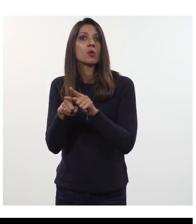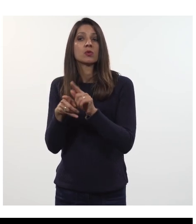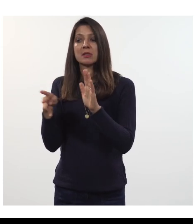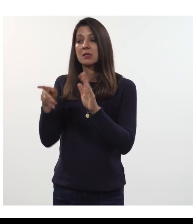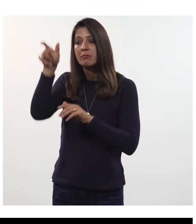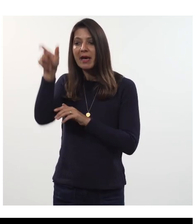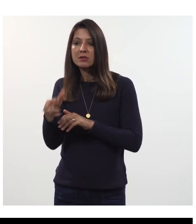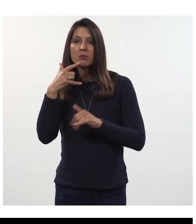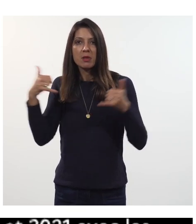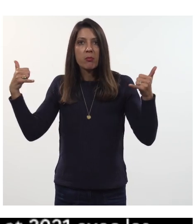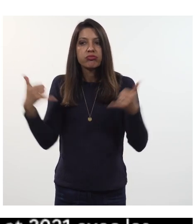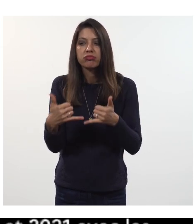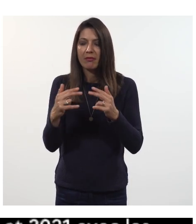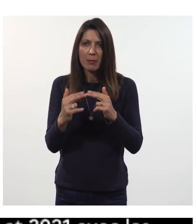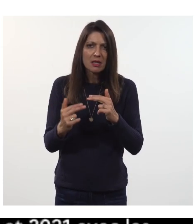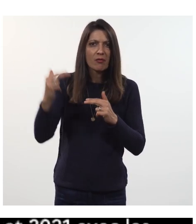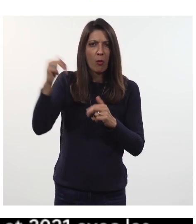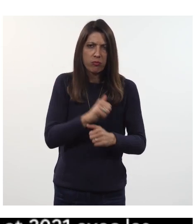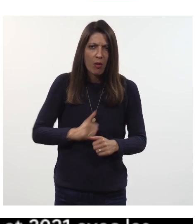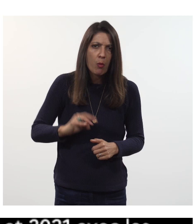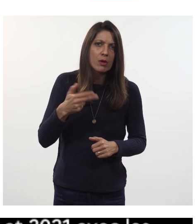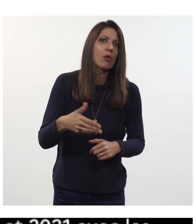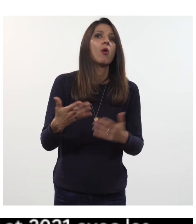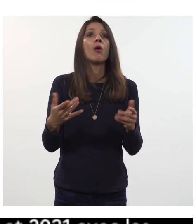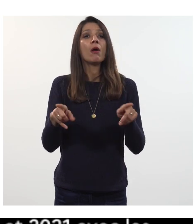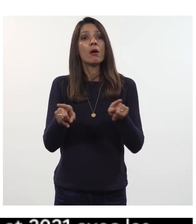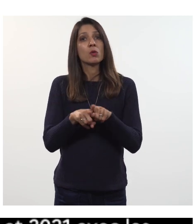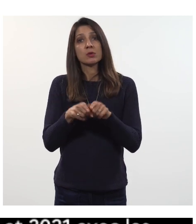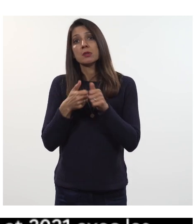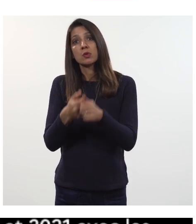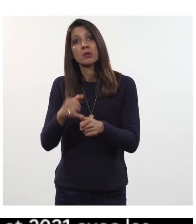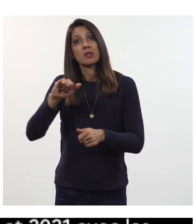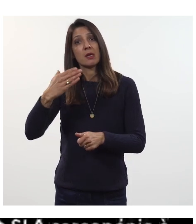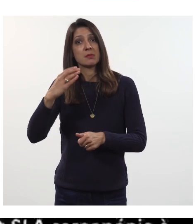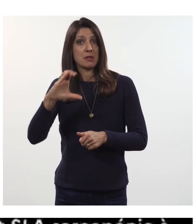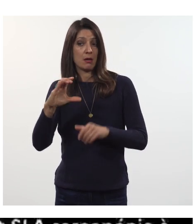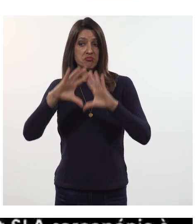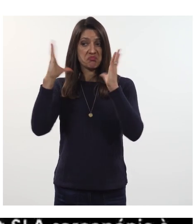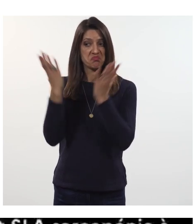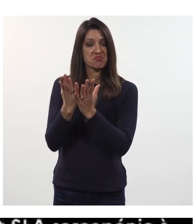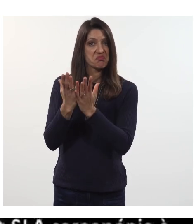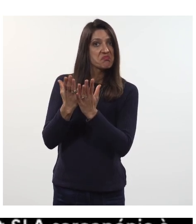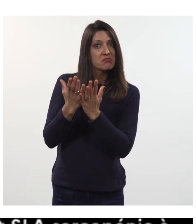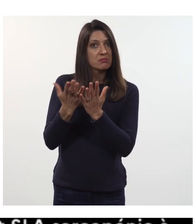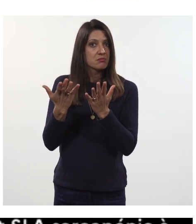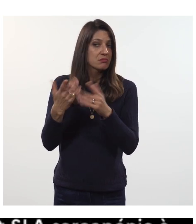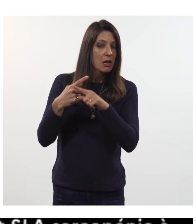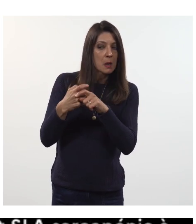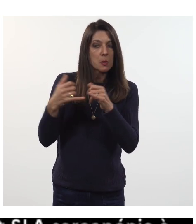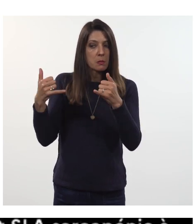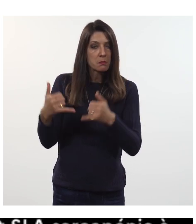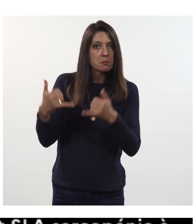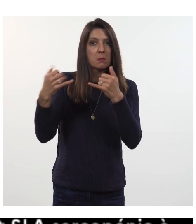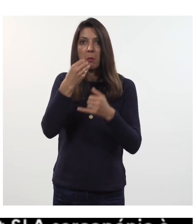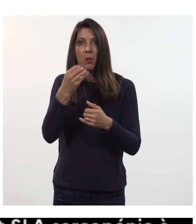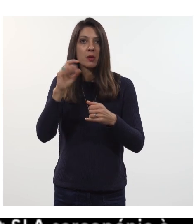l'importance de la perte de poids, hein. Et puis, pareil, en fonction de l'IMC et l'albumine. Vous voyez ici, ça reste qu'un critère de